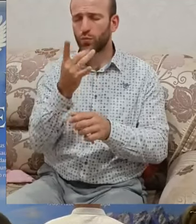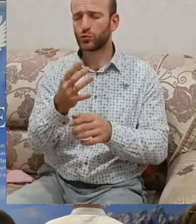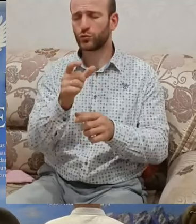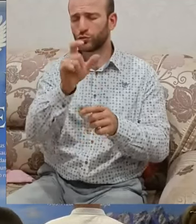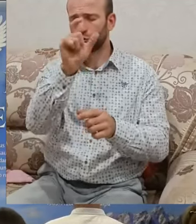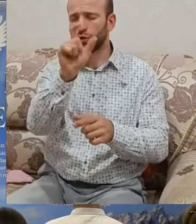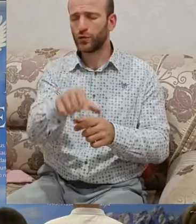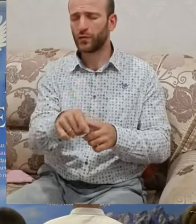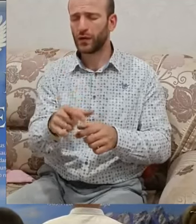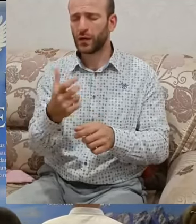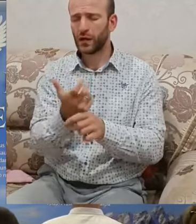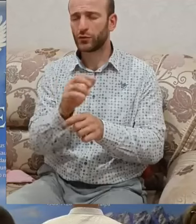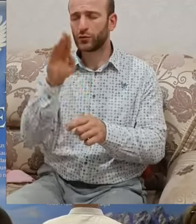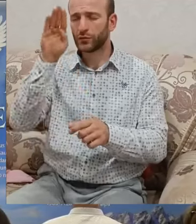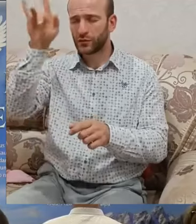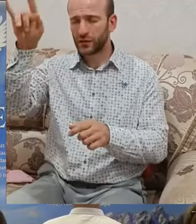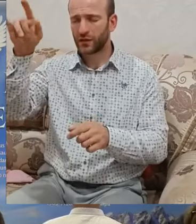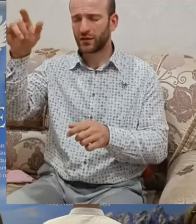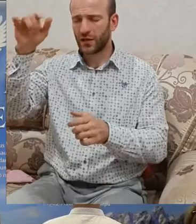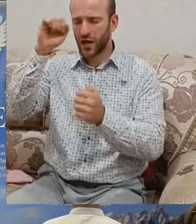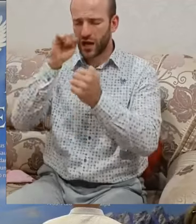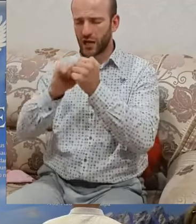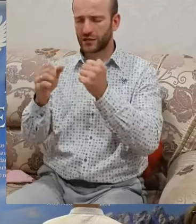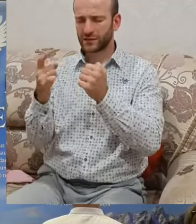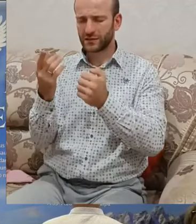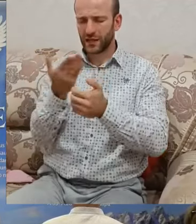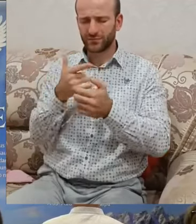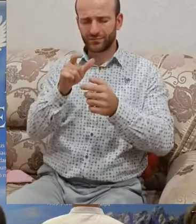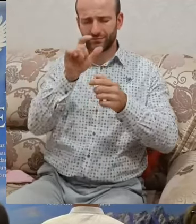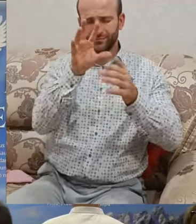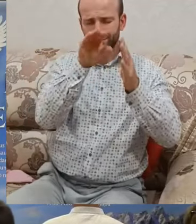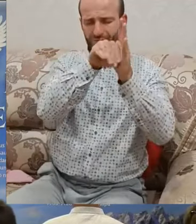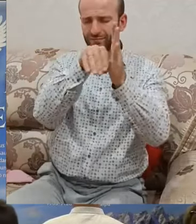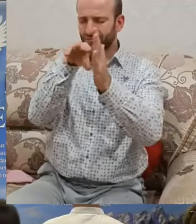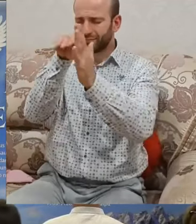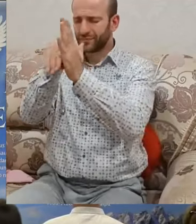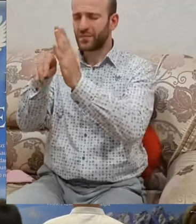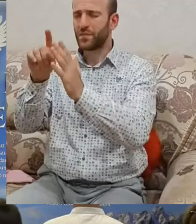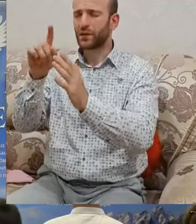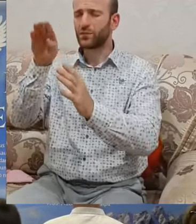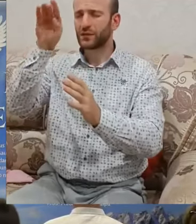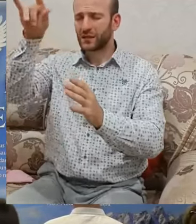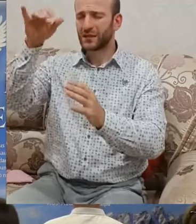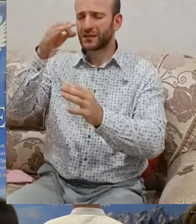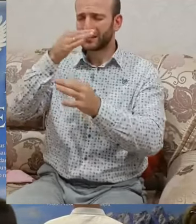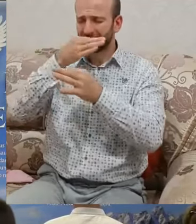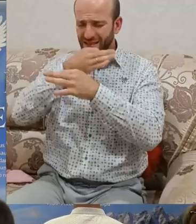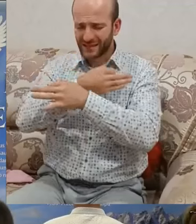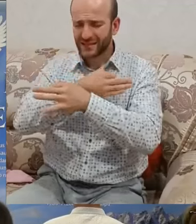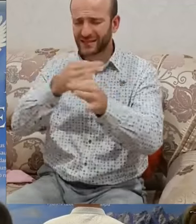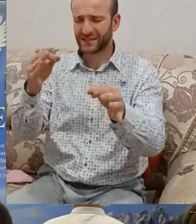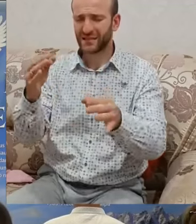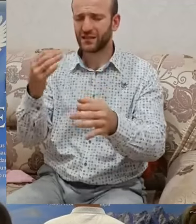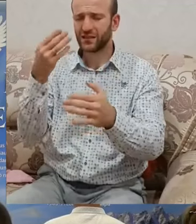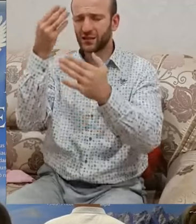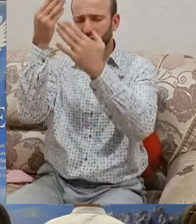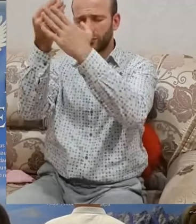kiekviename iš mūsų. Это ты в каждом из нас. Todėl ištark savo žodį. Поэтому изреки своё слово. Kuris yra reikalingas